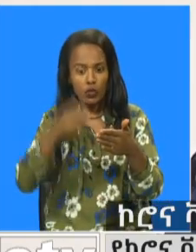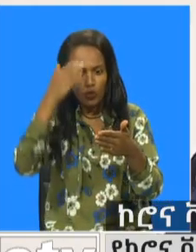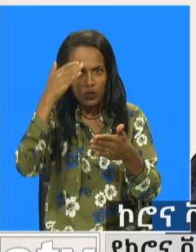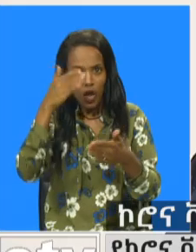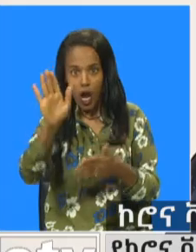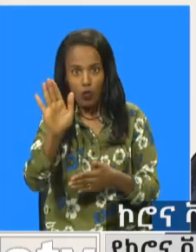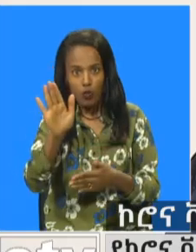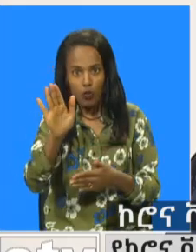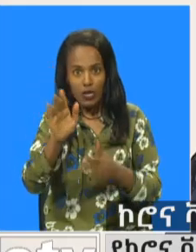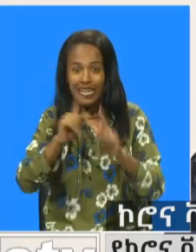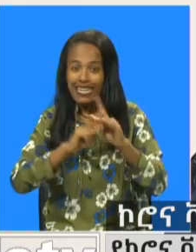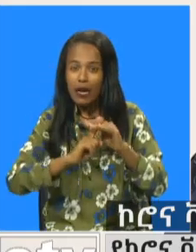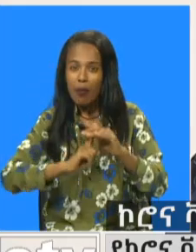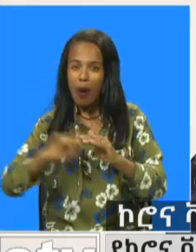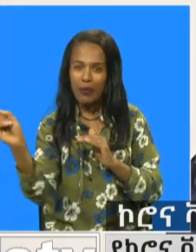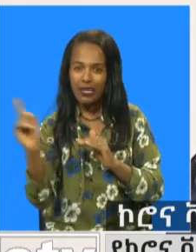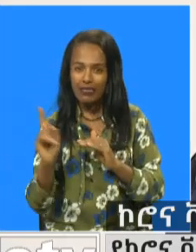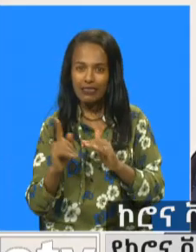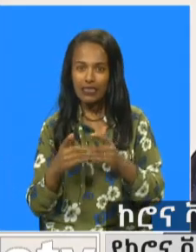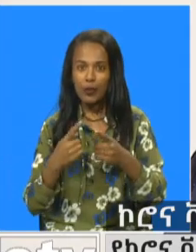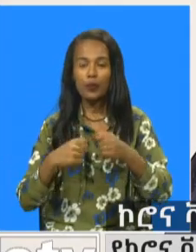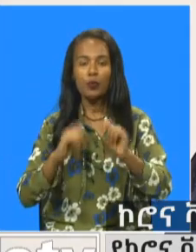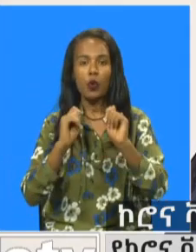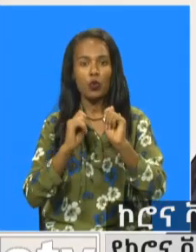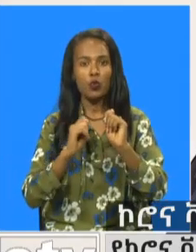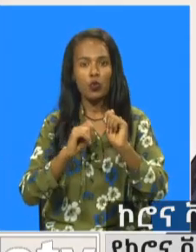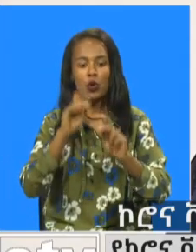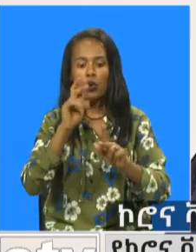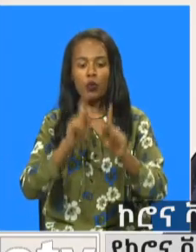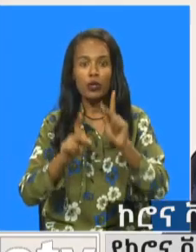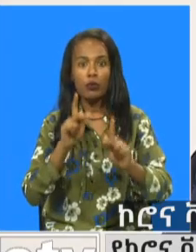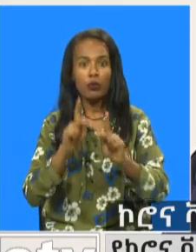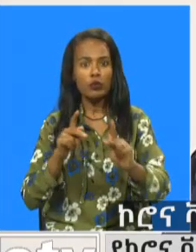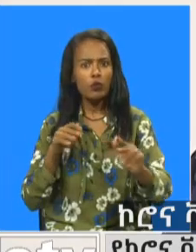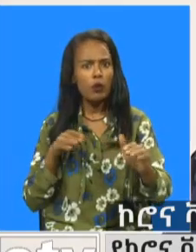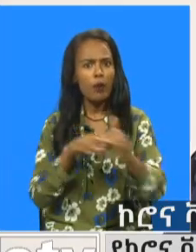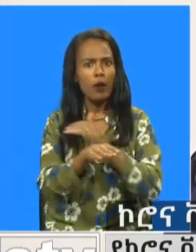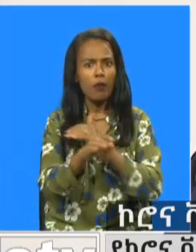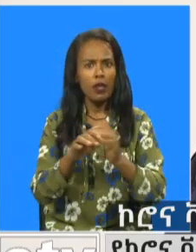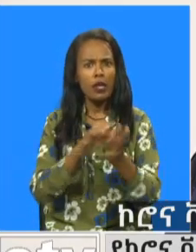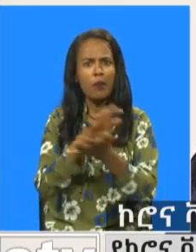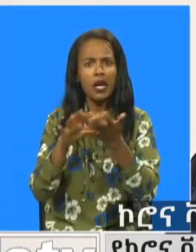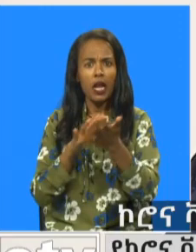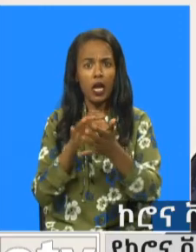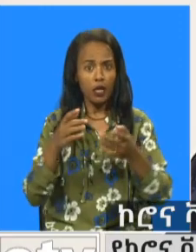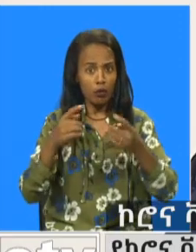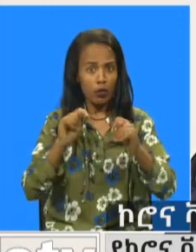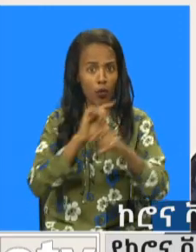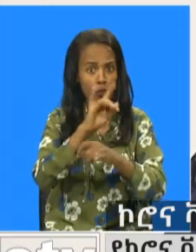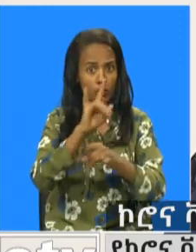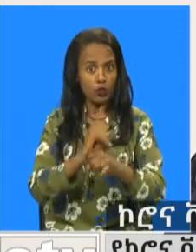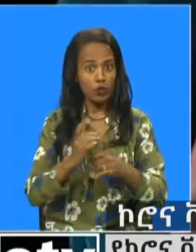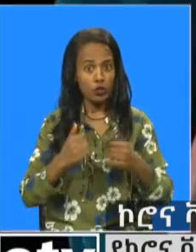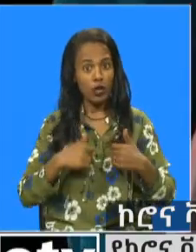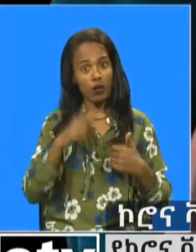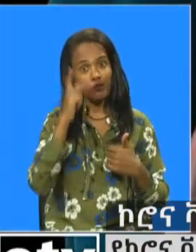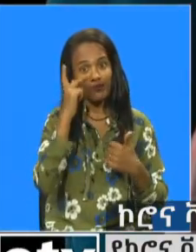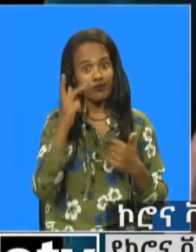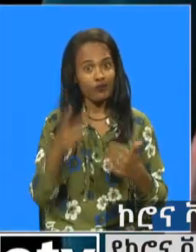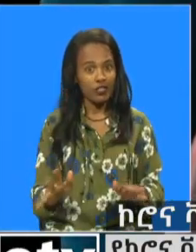ሳያውቁ ለማምለጥ የሚሞክሩ ወደ ህብረተሰቡ ለመቀላቀል የሚሞክሩ ዜጎች እንዳሉም